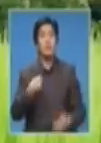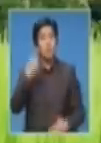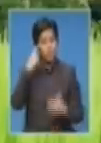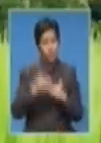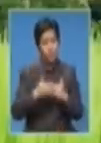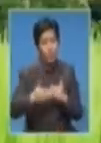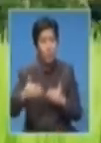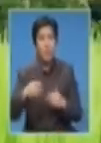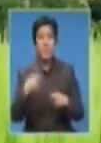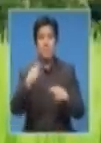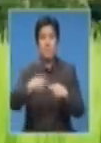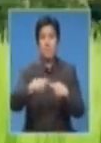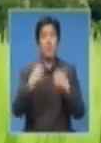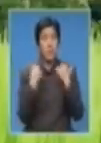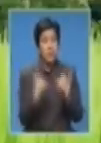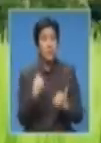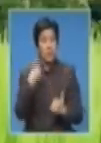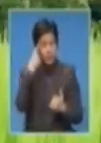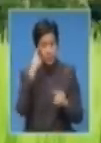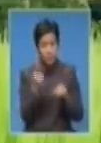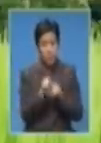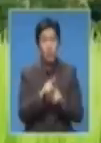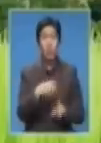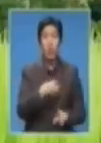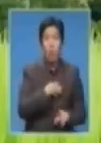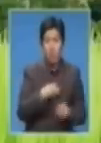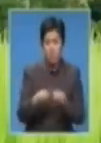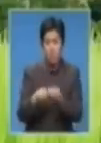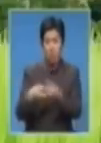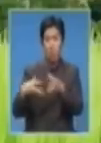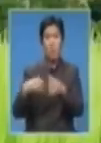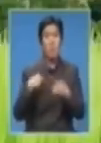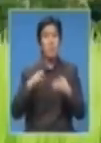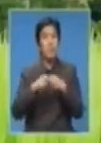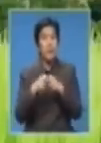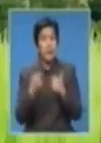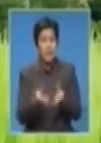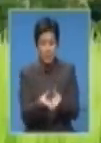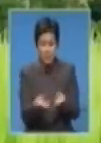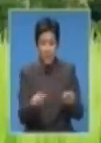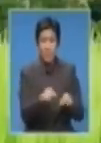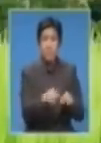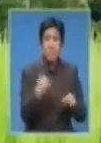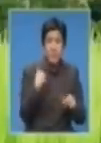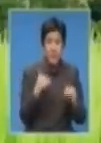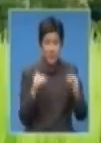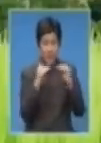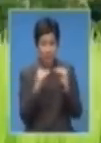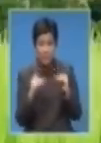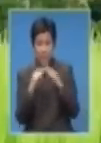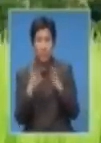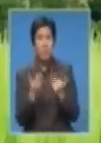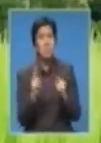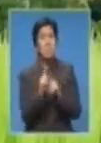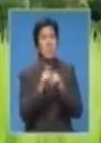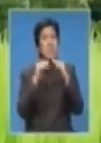มันก็ดีมานด์เท่าเดิมซัพพลายมากขึ้นทั้งในพื้นที่มีเอกสารสิทธิ์กับไม่มีเอกสารสิทธิ์นี่มันทำให้เกินไปม